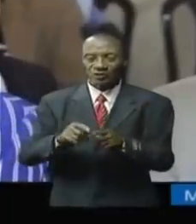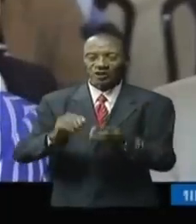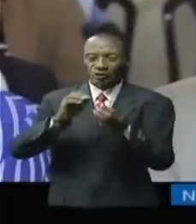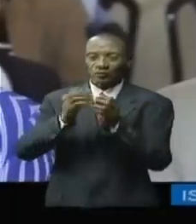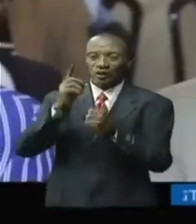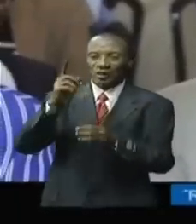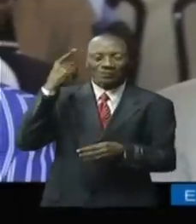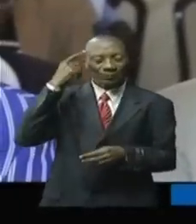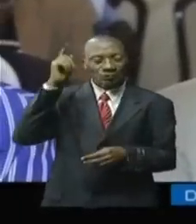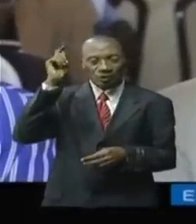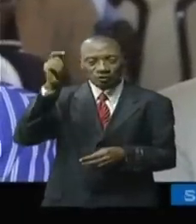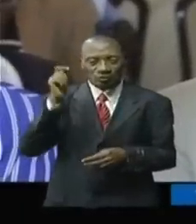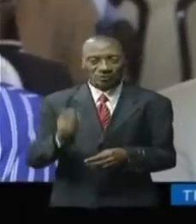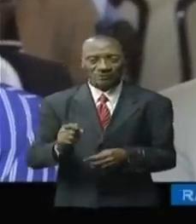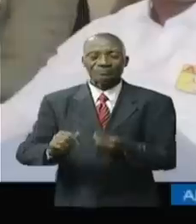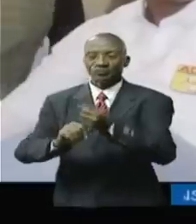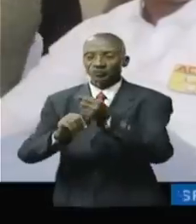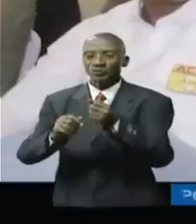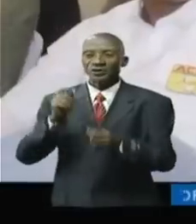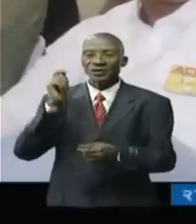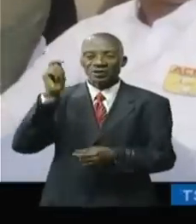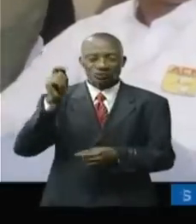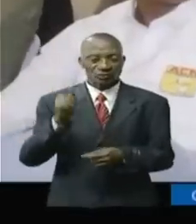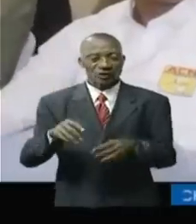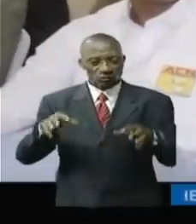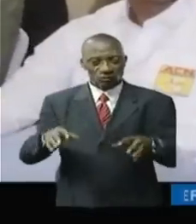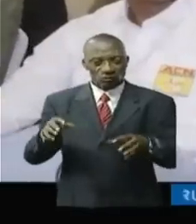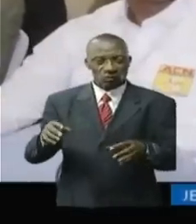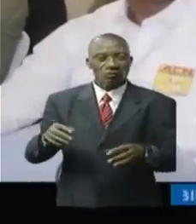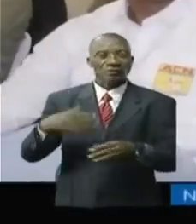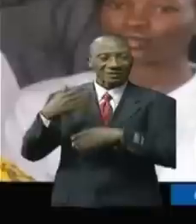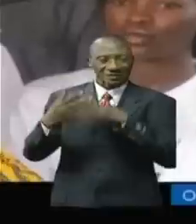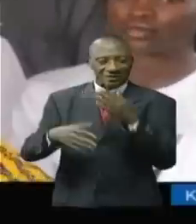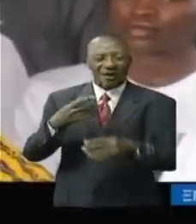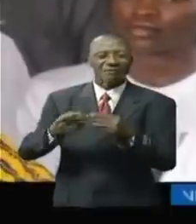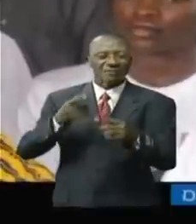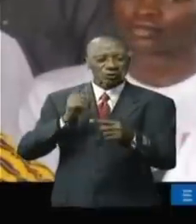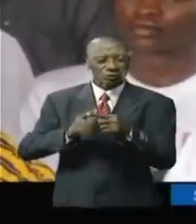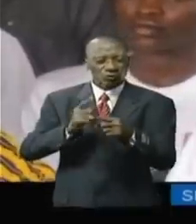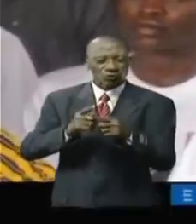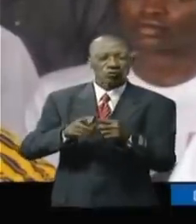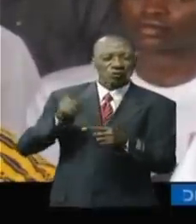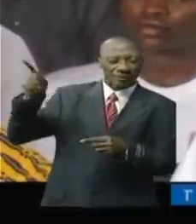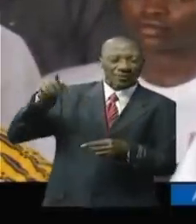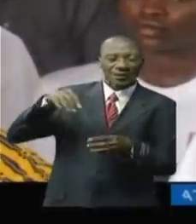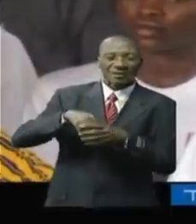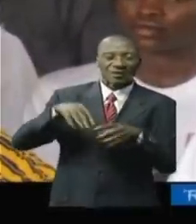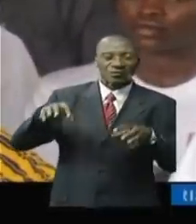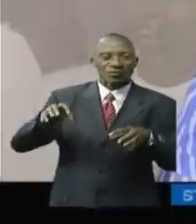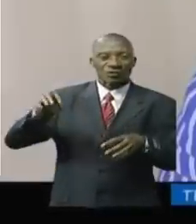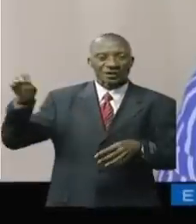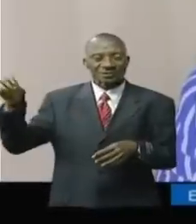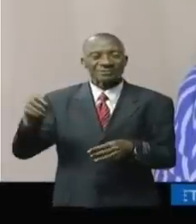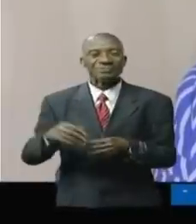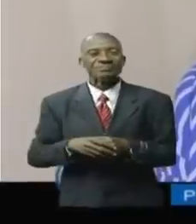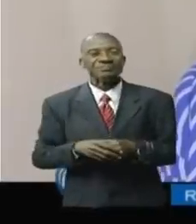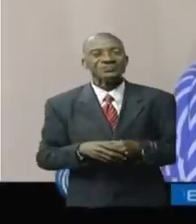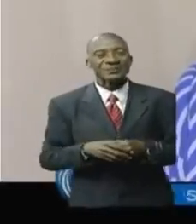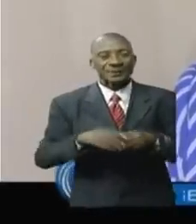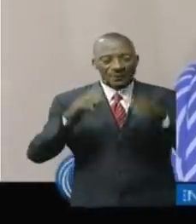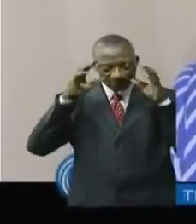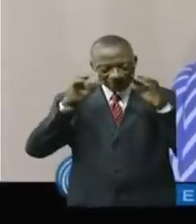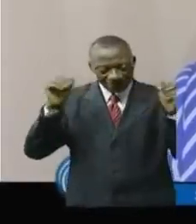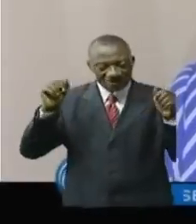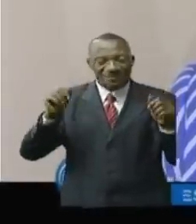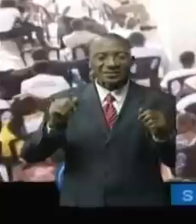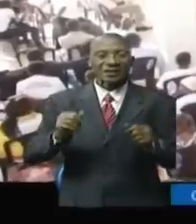plein combat afin de stopper cette aventure rwandaise. Cet appel du chef de l'État continue d'interpeller et révolutionner